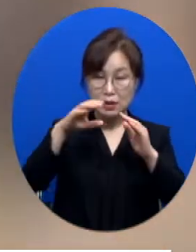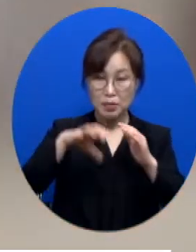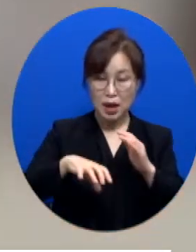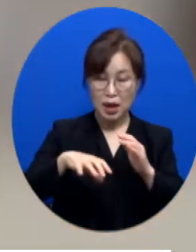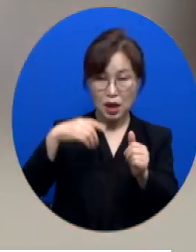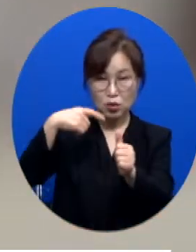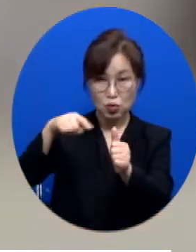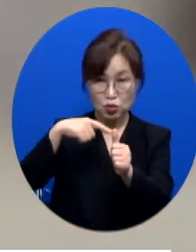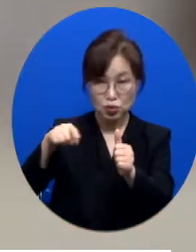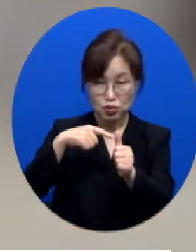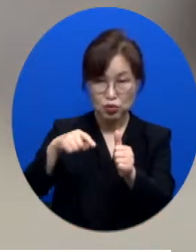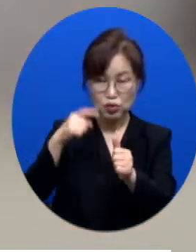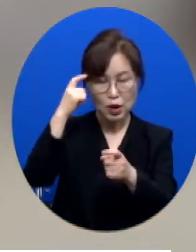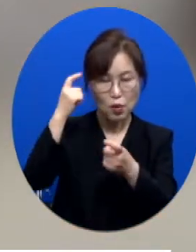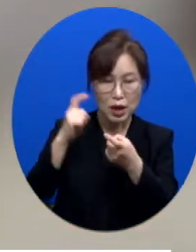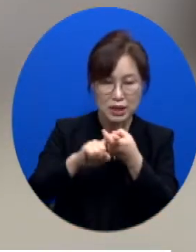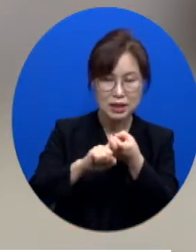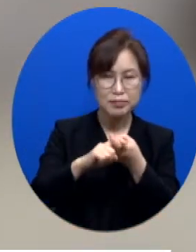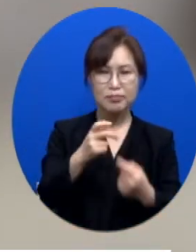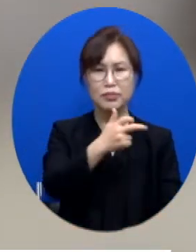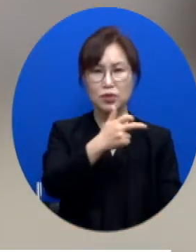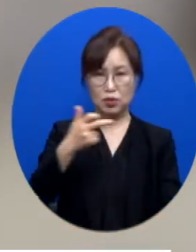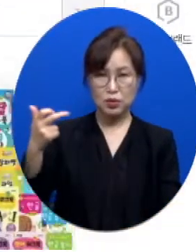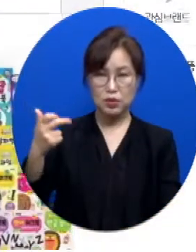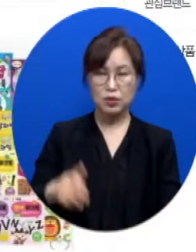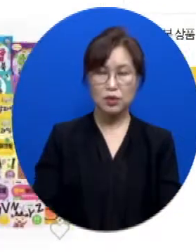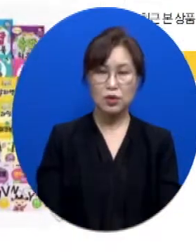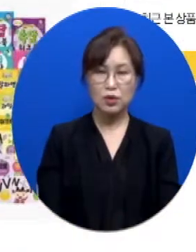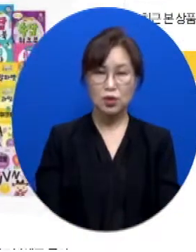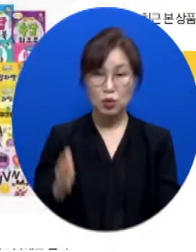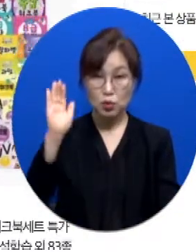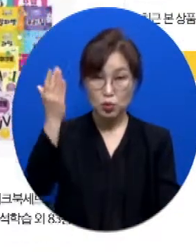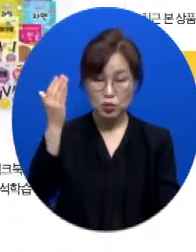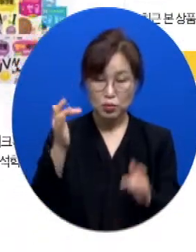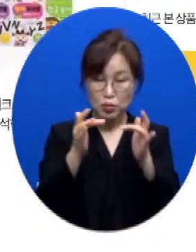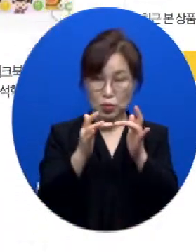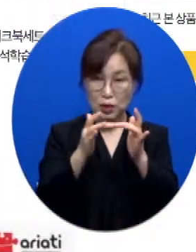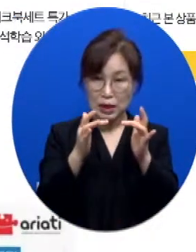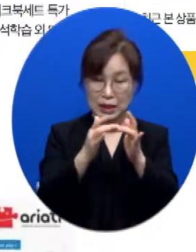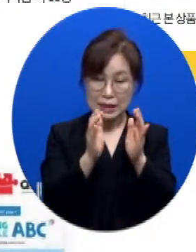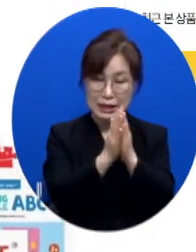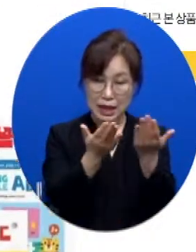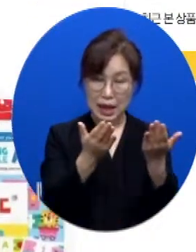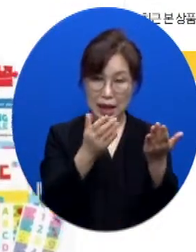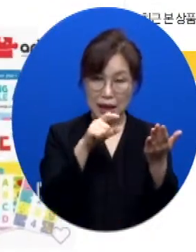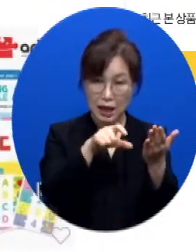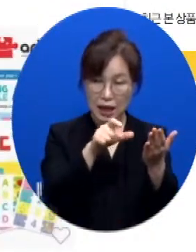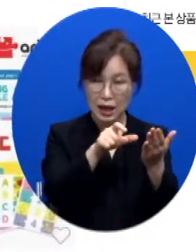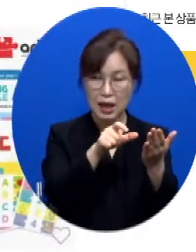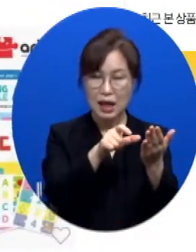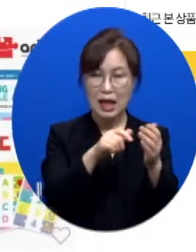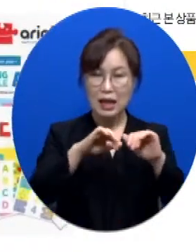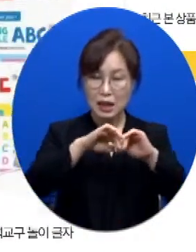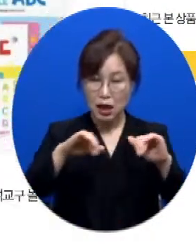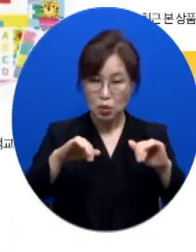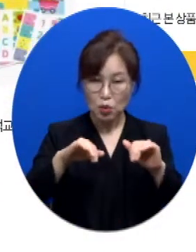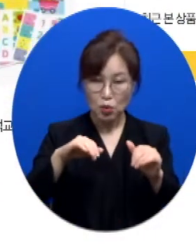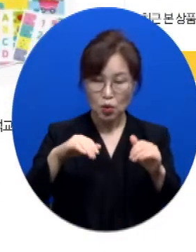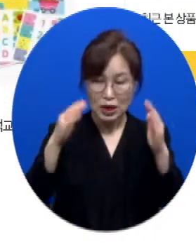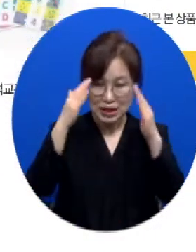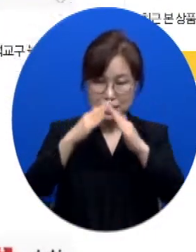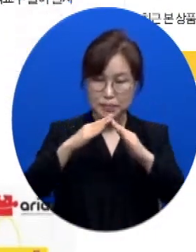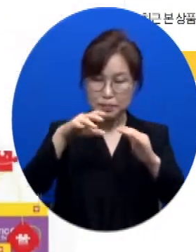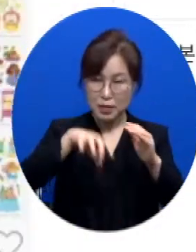관심이 급격히 늘어난 것을 체감했습니다. 최근에는 아동교재 온라인몰에 홈스쿨링 코너가 따로 만들어질